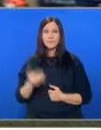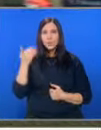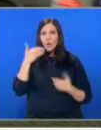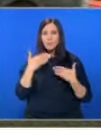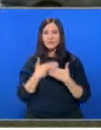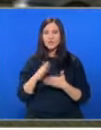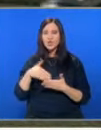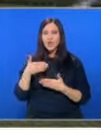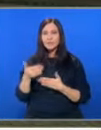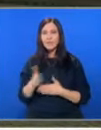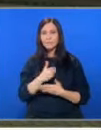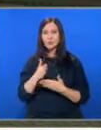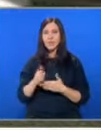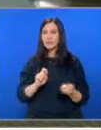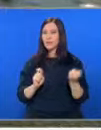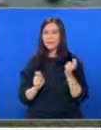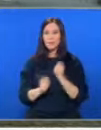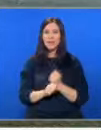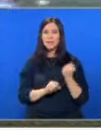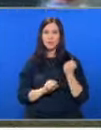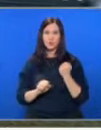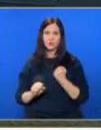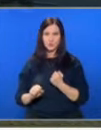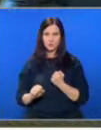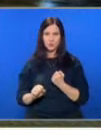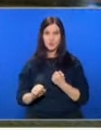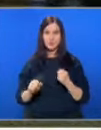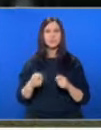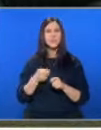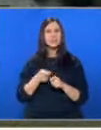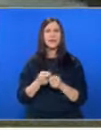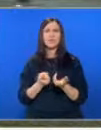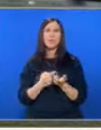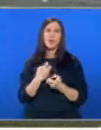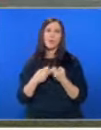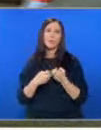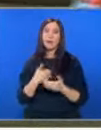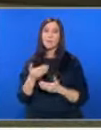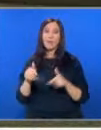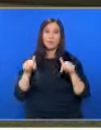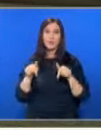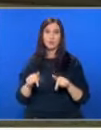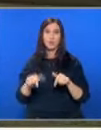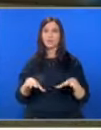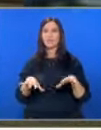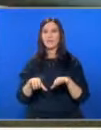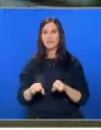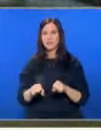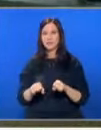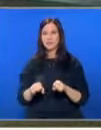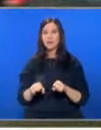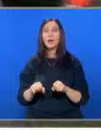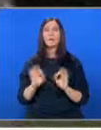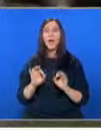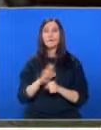Добър вечер. След последните промени в Конституцията се създават няколко проблема пред настоящата власт. Така,